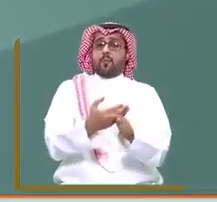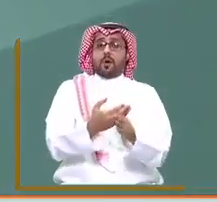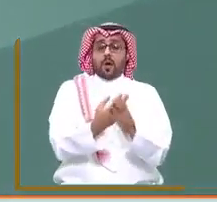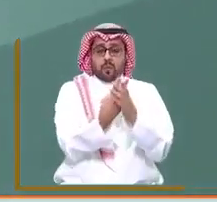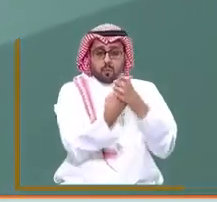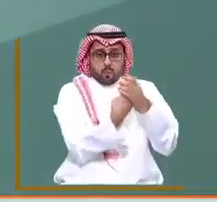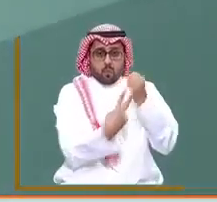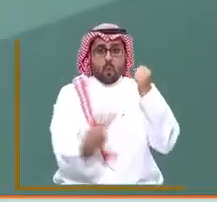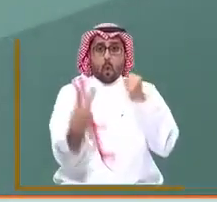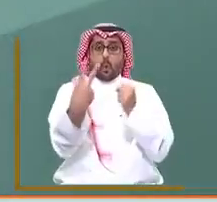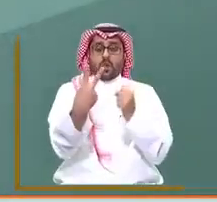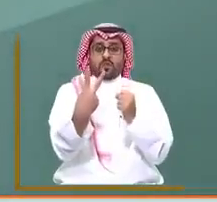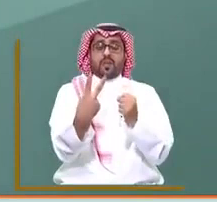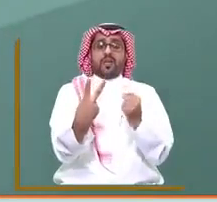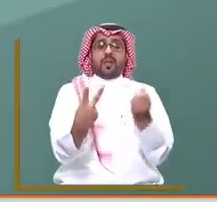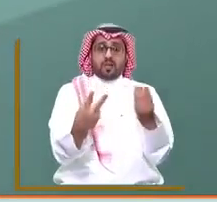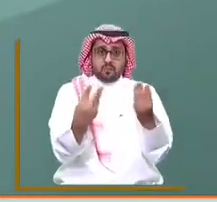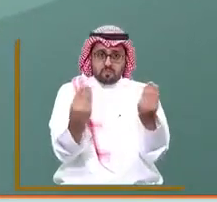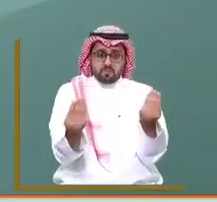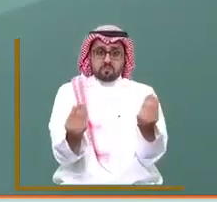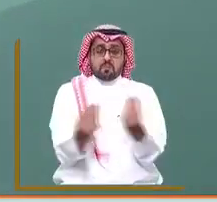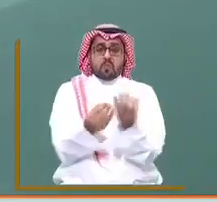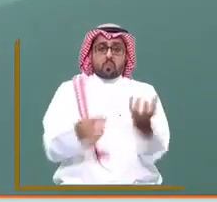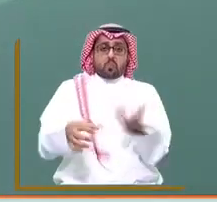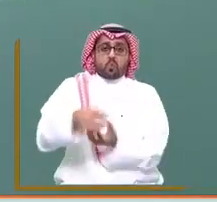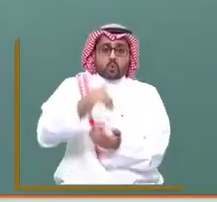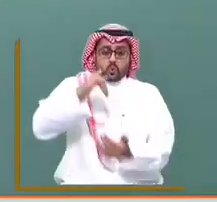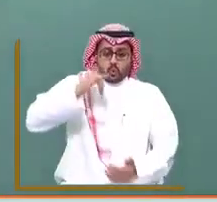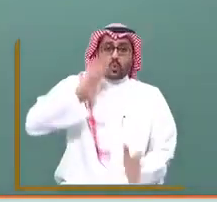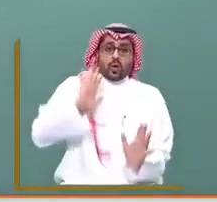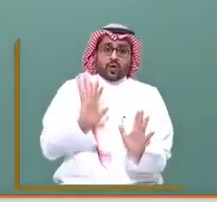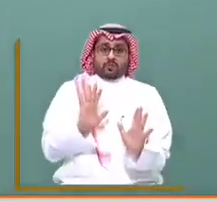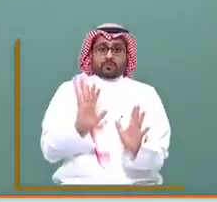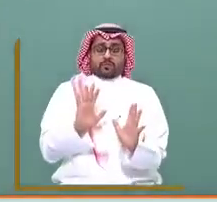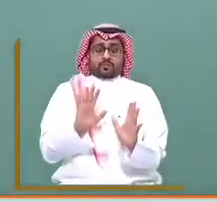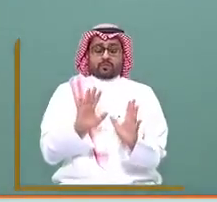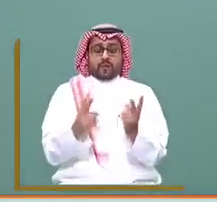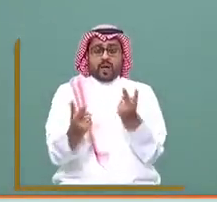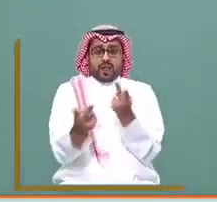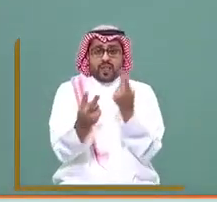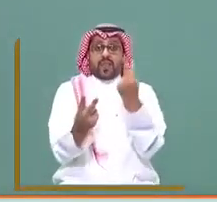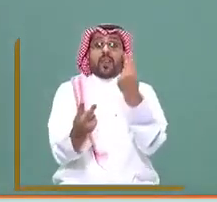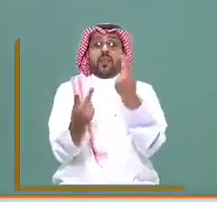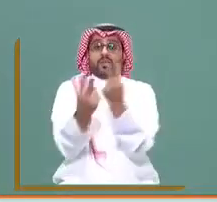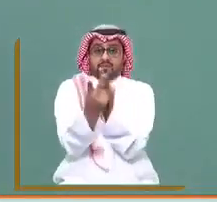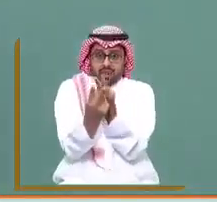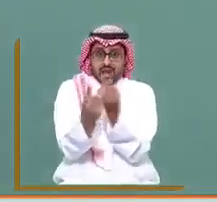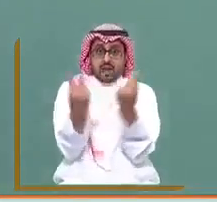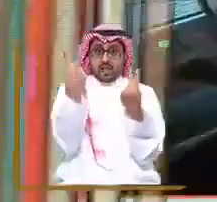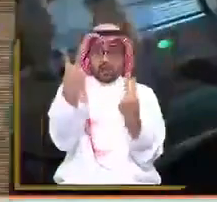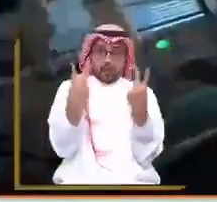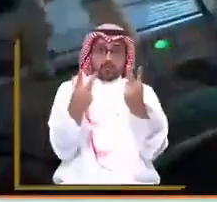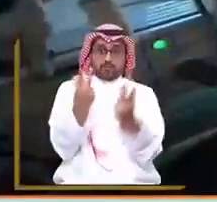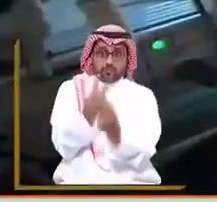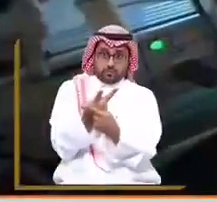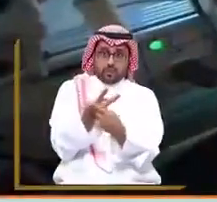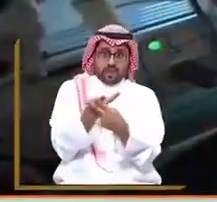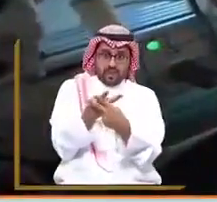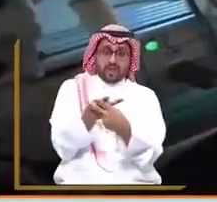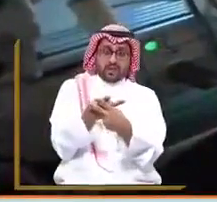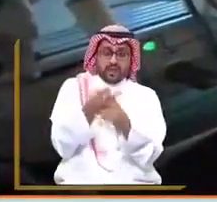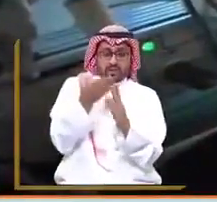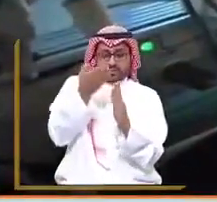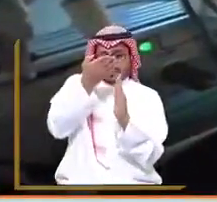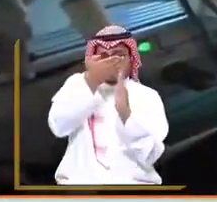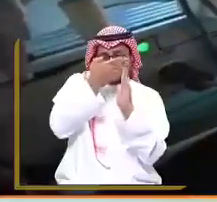الملك عبدالله التخصصي للأطفال بوزارة الحرس الوطني. وأوضح رئيس الفريق الطبي والجراحي الدكتور عبدالله الربيعة أن التوأم